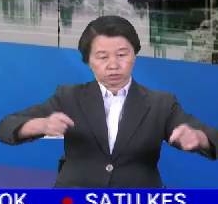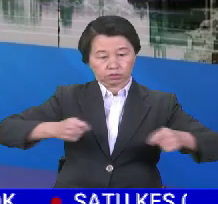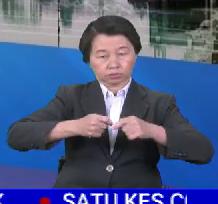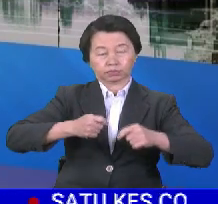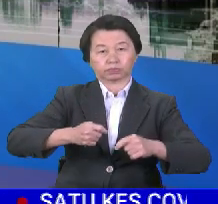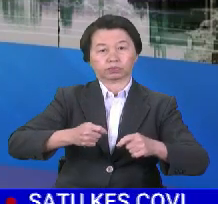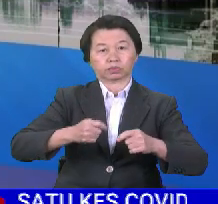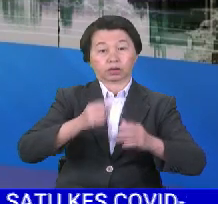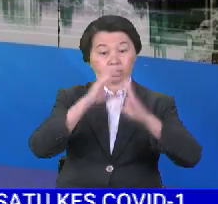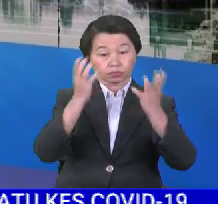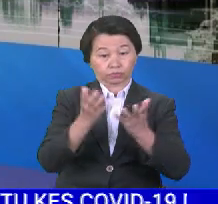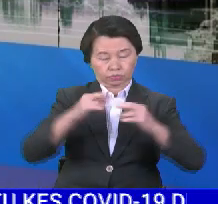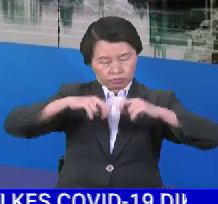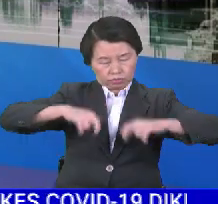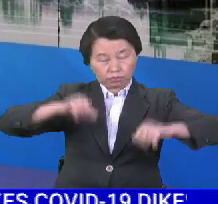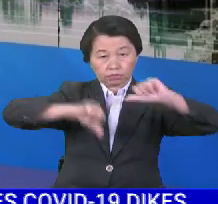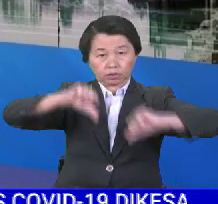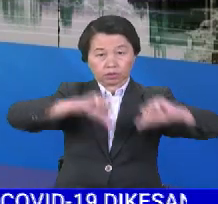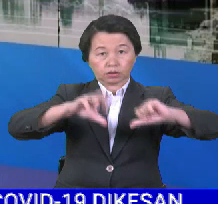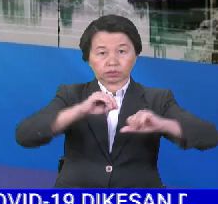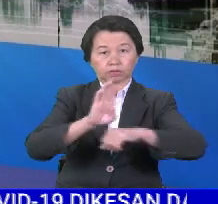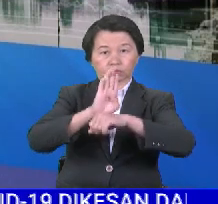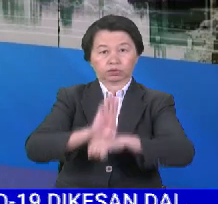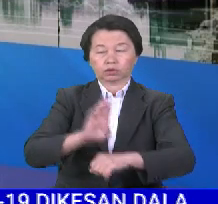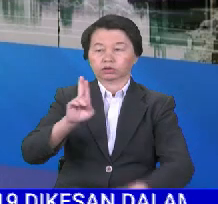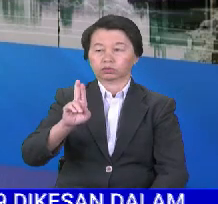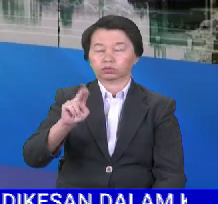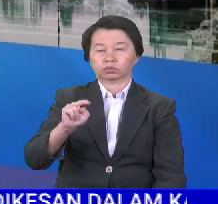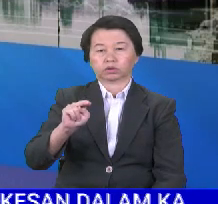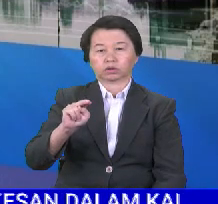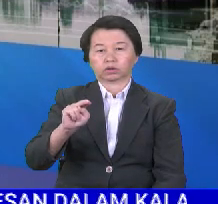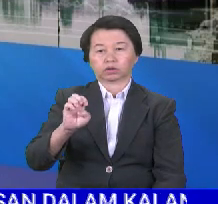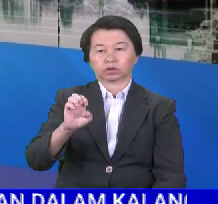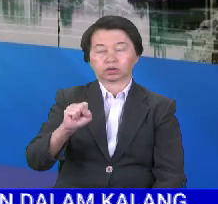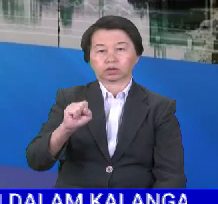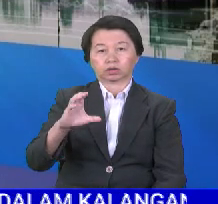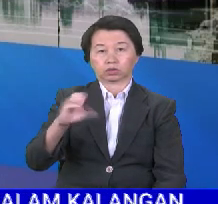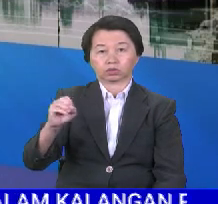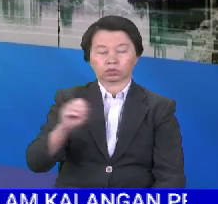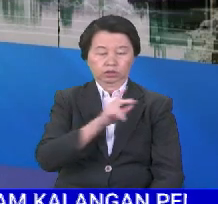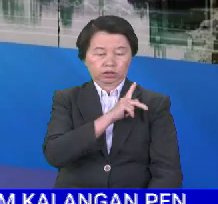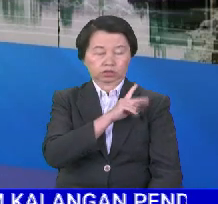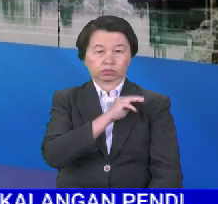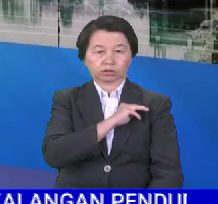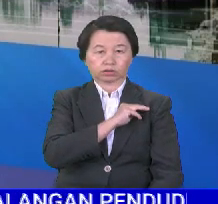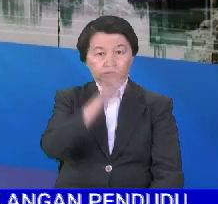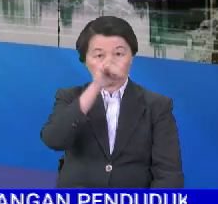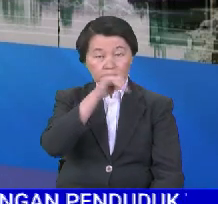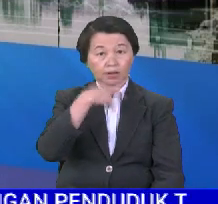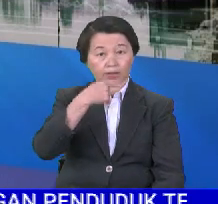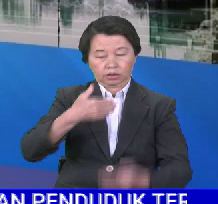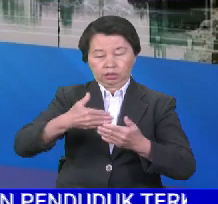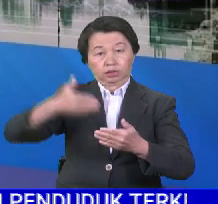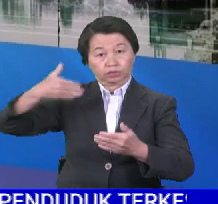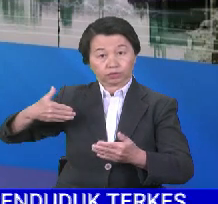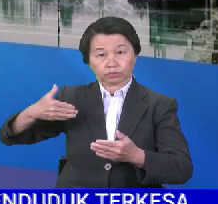dunia Pertubuhan Pendidikan, Sains dan Kebudayaan UNESCO. Ketua Menteri Datuk Seri Sulaiman Mat Ali berkata, sebelum ini Melaka